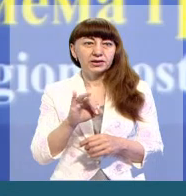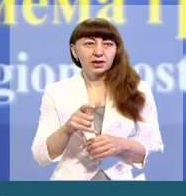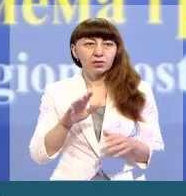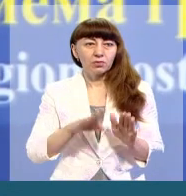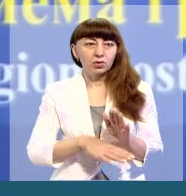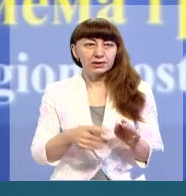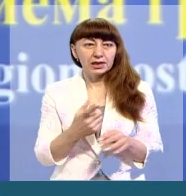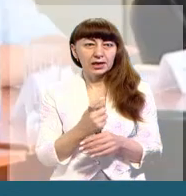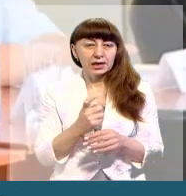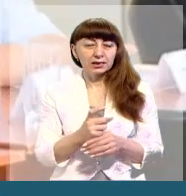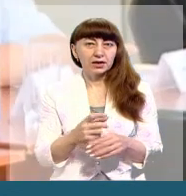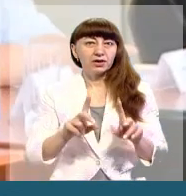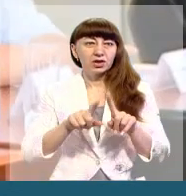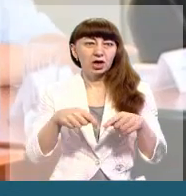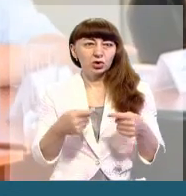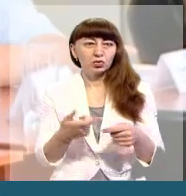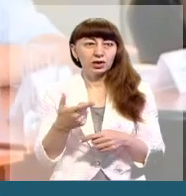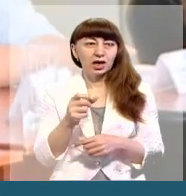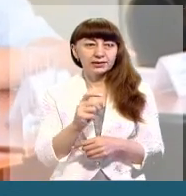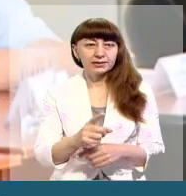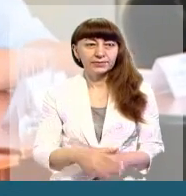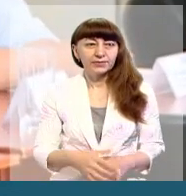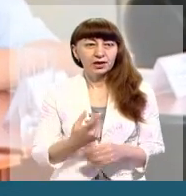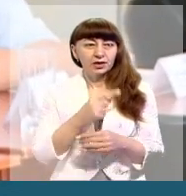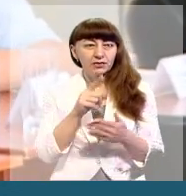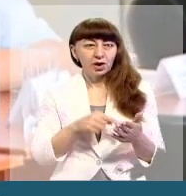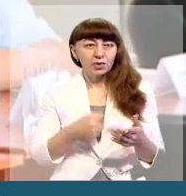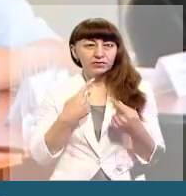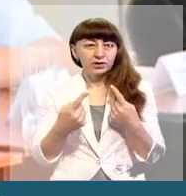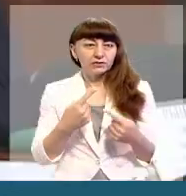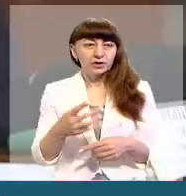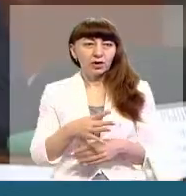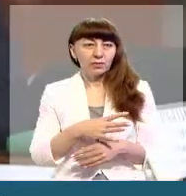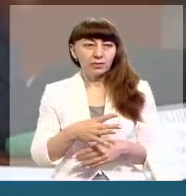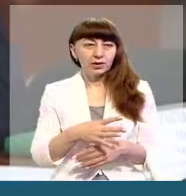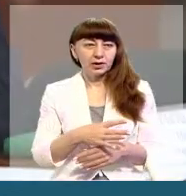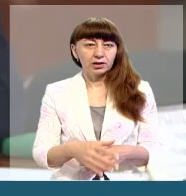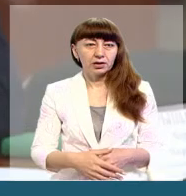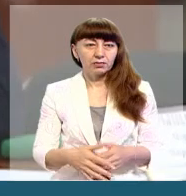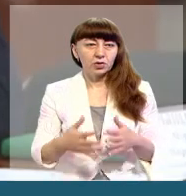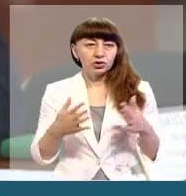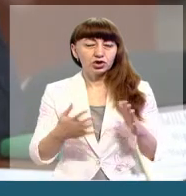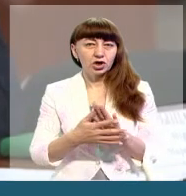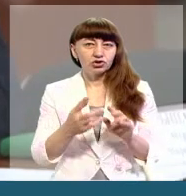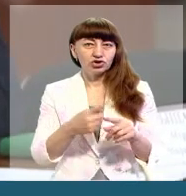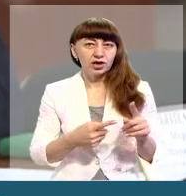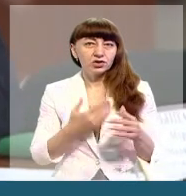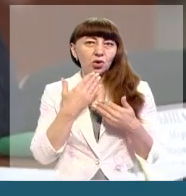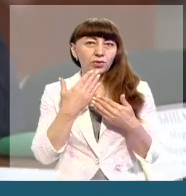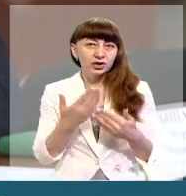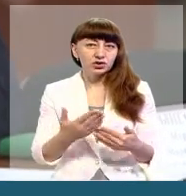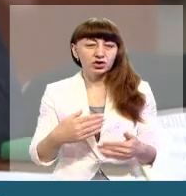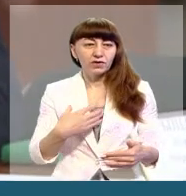врезканы жасап болғаннан кейін газ жібереді. Сан сауалға жауап табу үшін ұйымдастырылатын жиын бұл жолы кезектен тыс өтті. Тұрғындарды